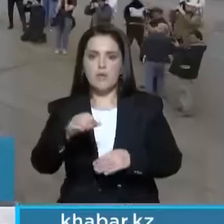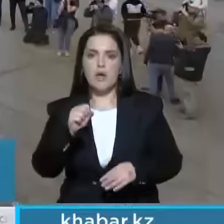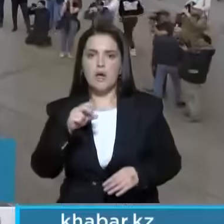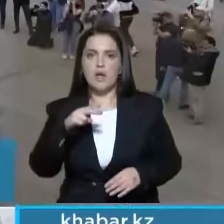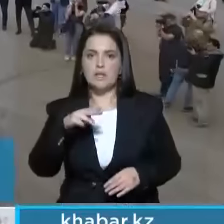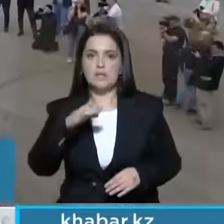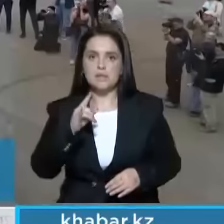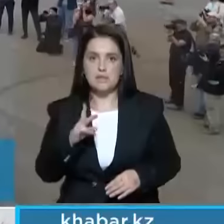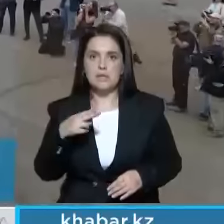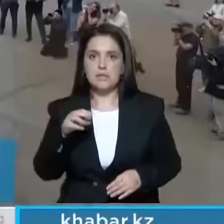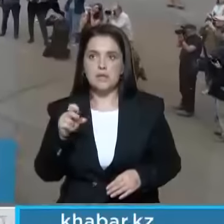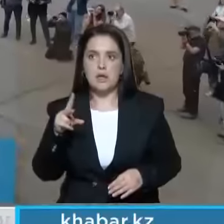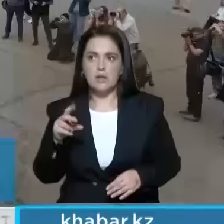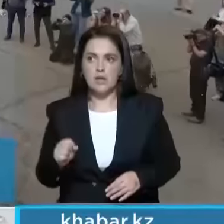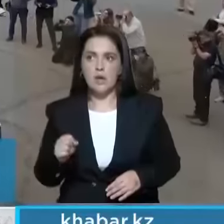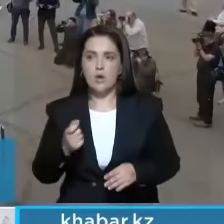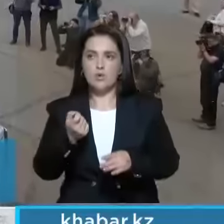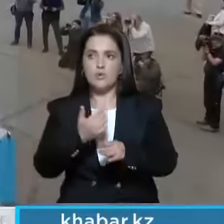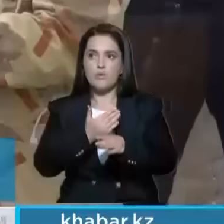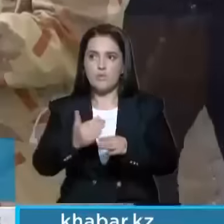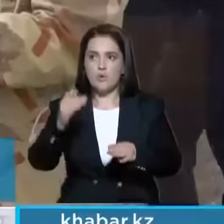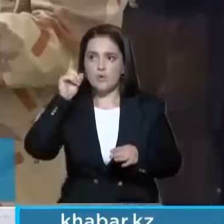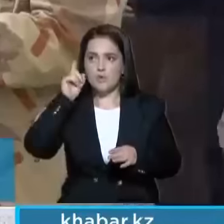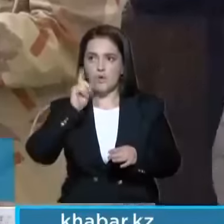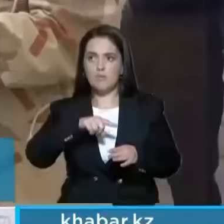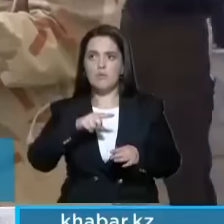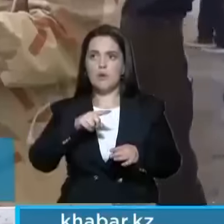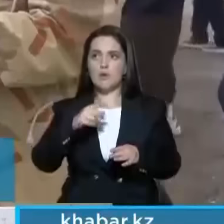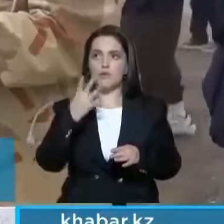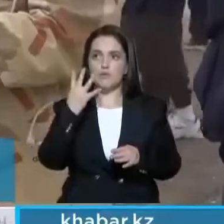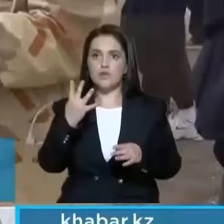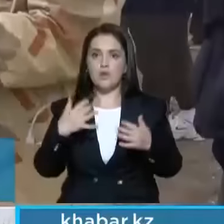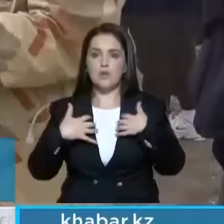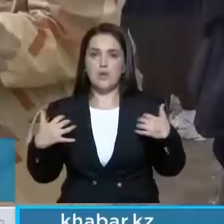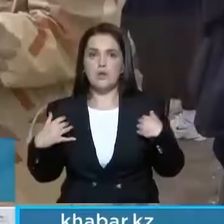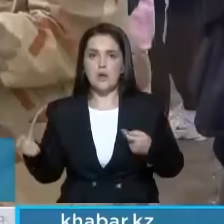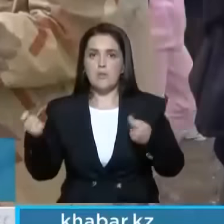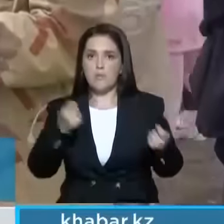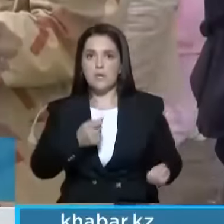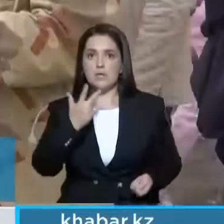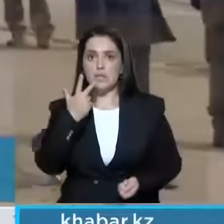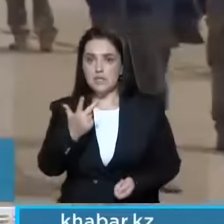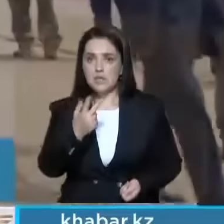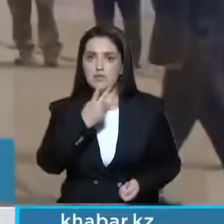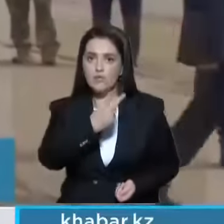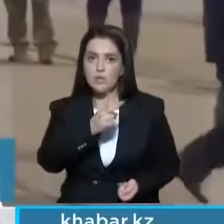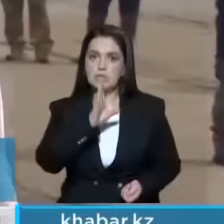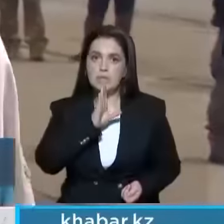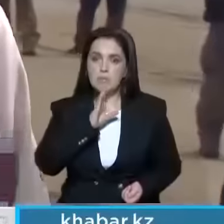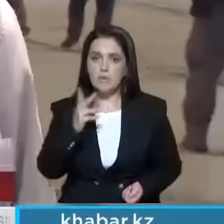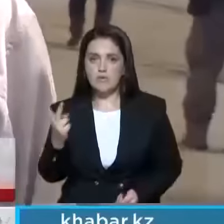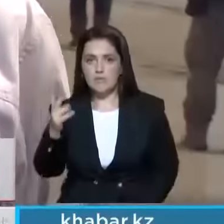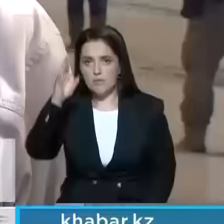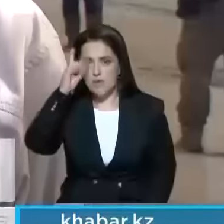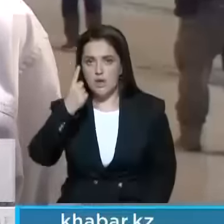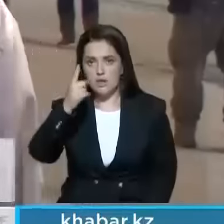Алтын-Дала. Чуть позже стало известно, что вместо четырех лошадей в Казахстан привезли только три – двух самок и самца. Один